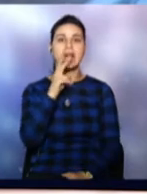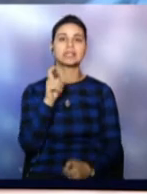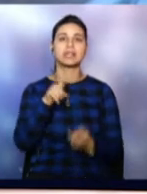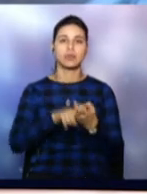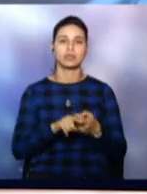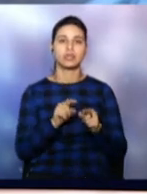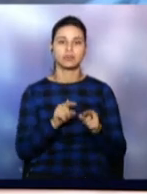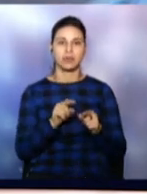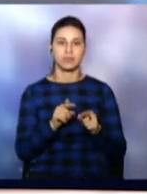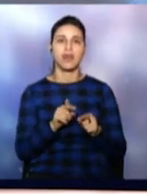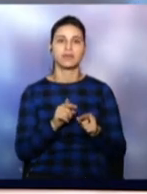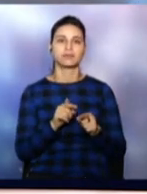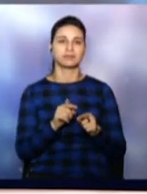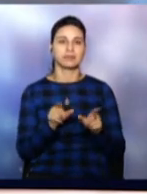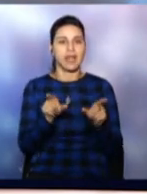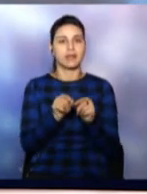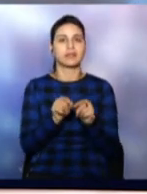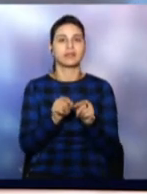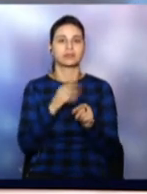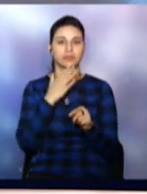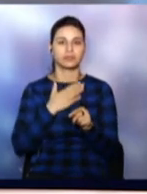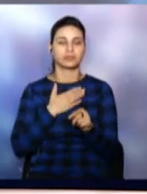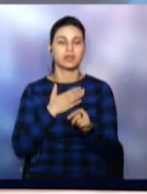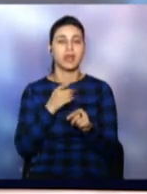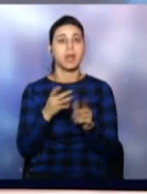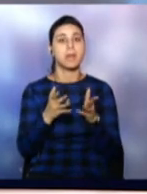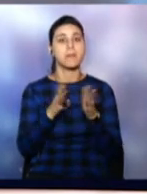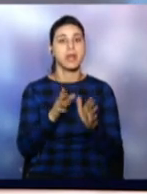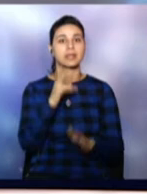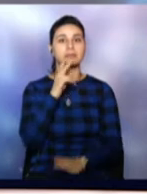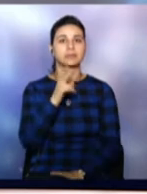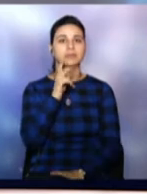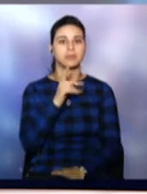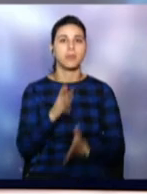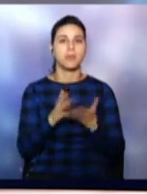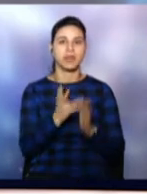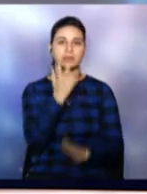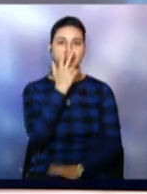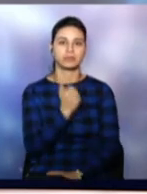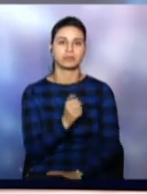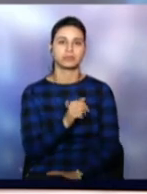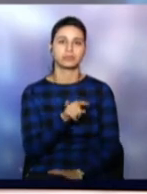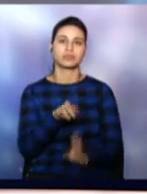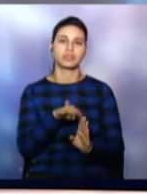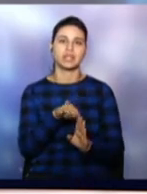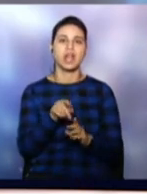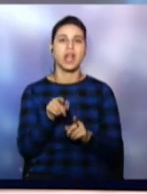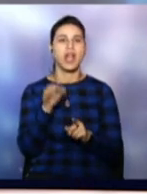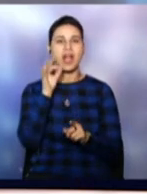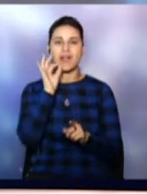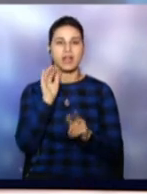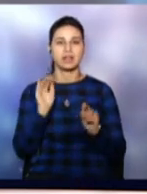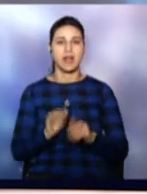დამოკიდებულება. რიტუალი, ანუ ნიკოტინს გაცილებით მეტი ადიქტიური პოტენციალი გააჩნია ვიდრე კოფეინს